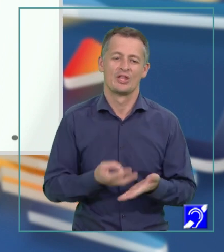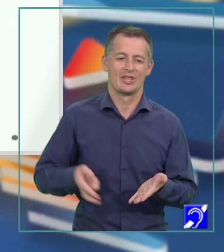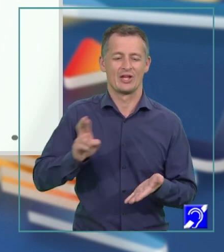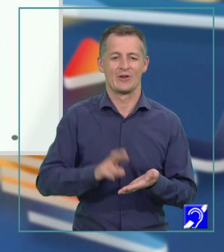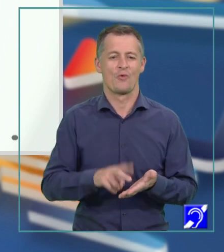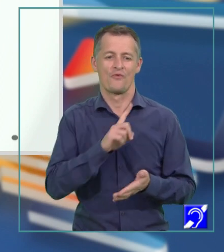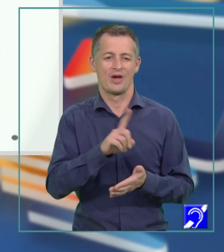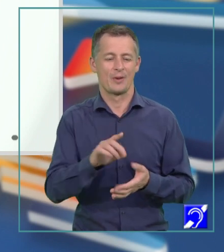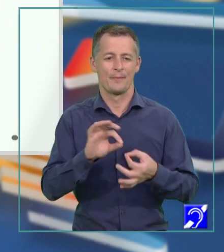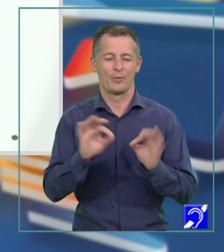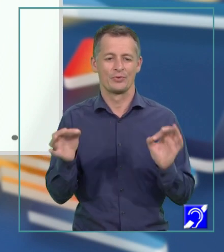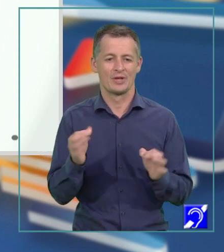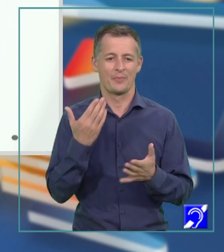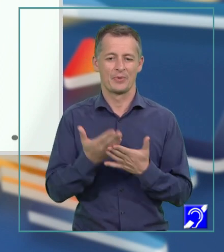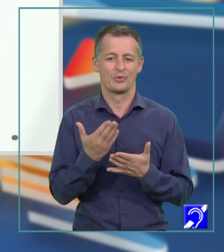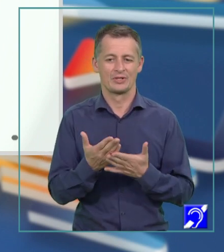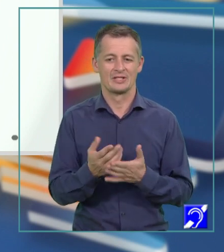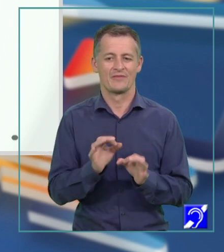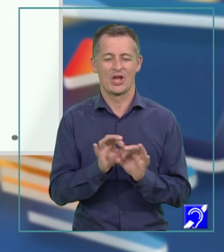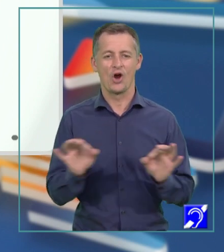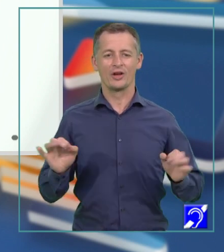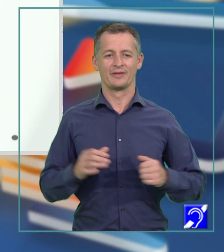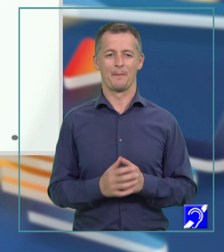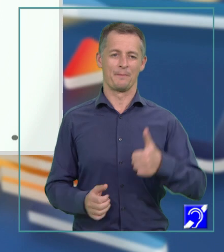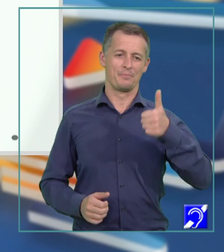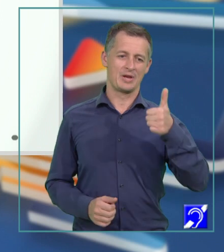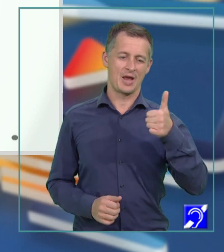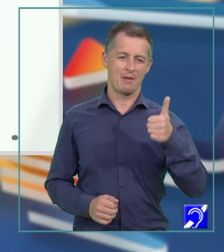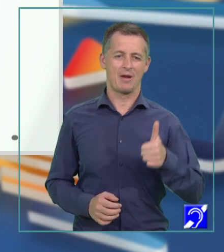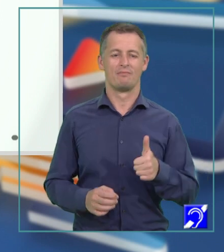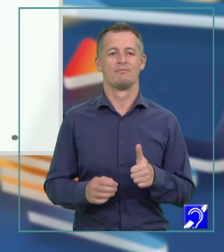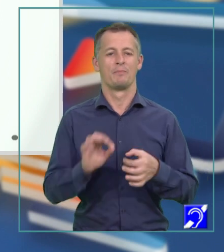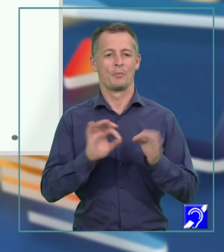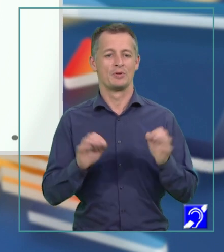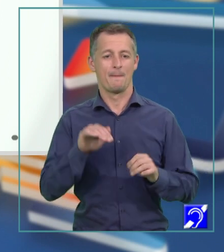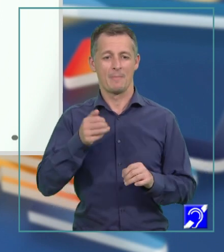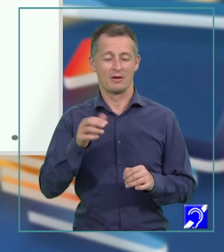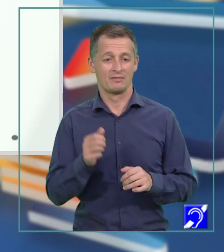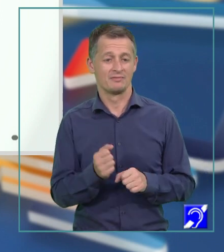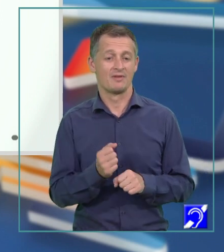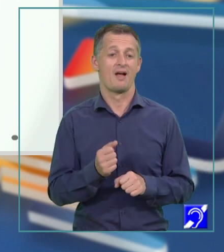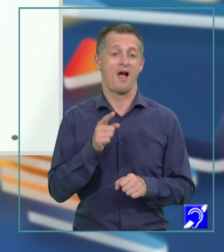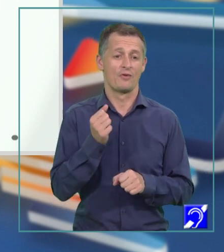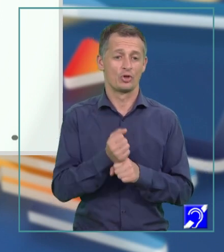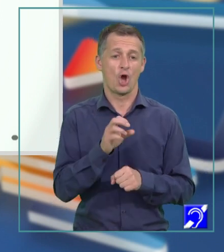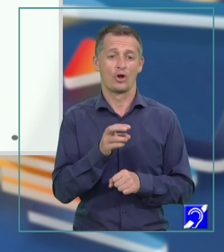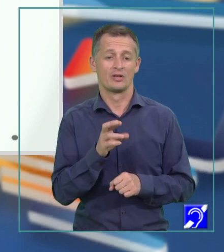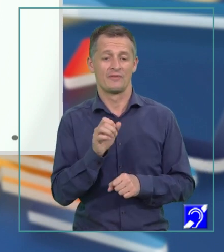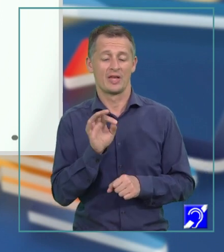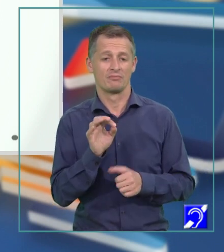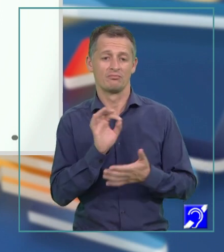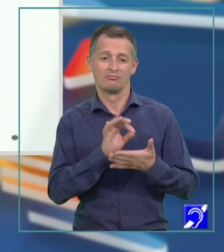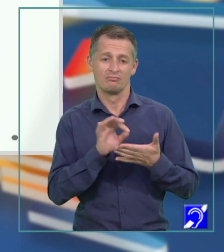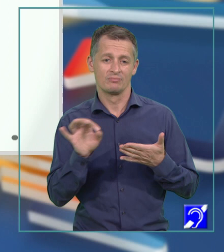fiecare propoziție încât să fie corectă. Prima propoziție. Maria a ortografiat corect